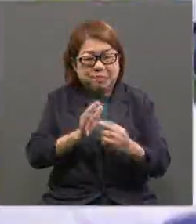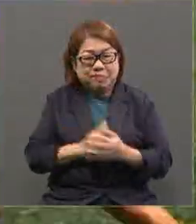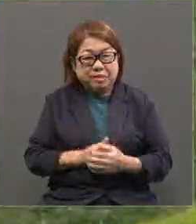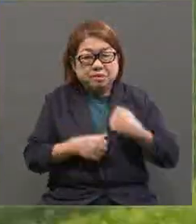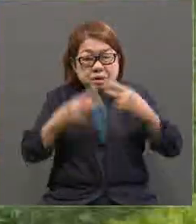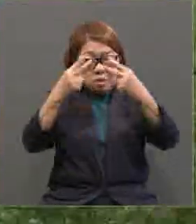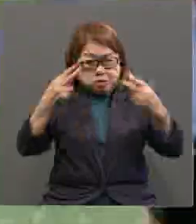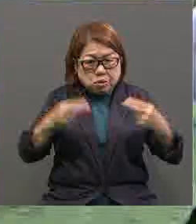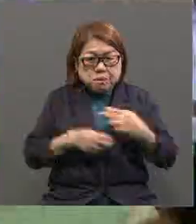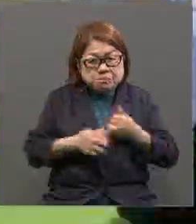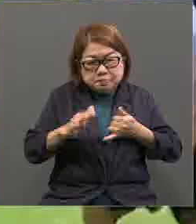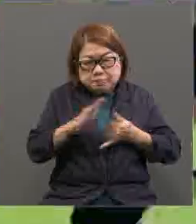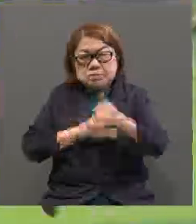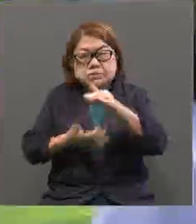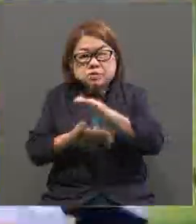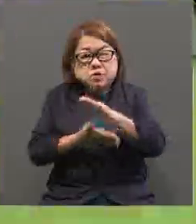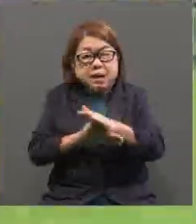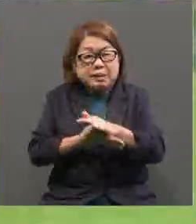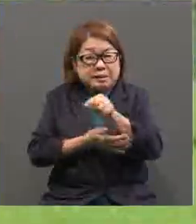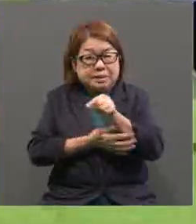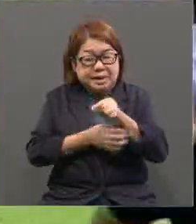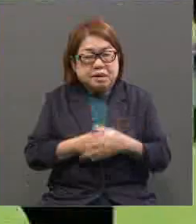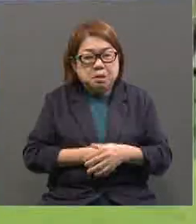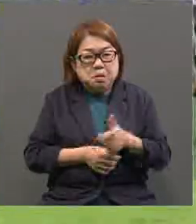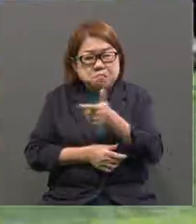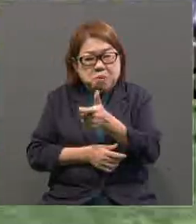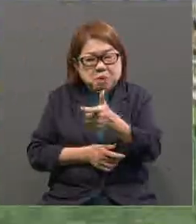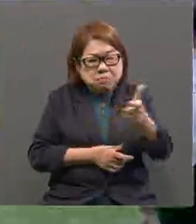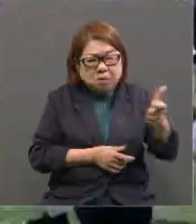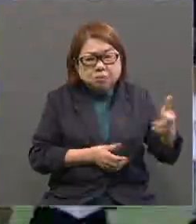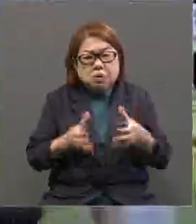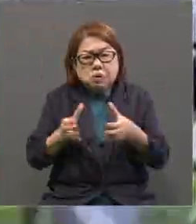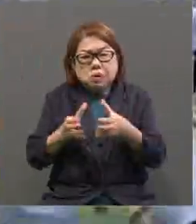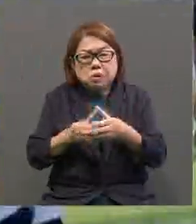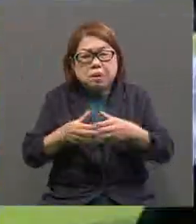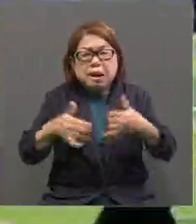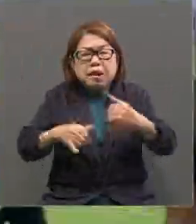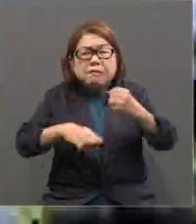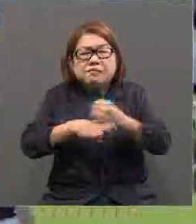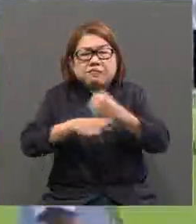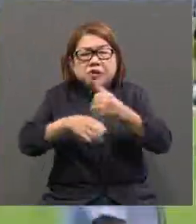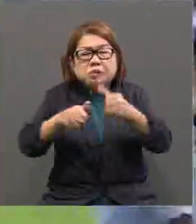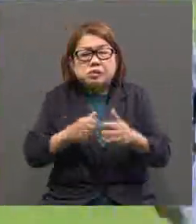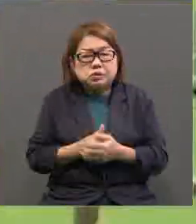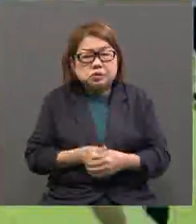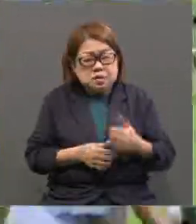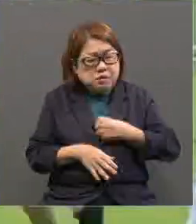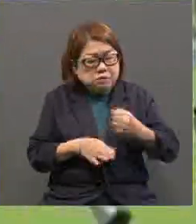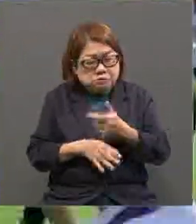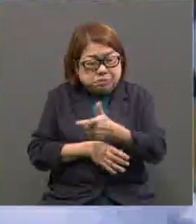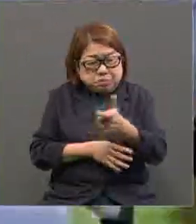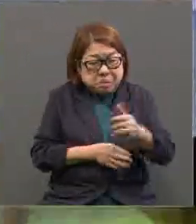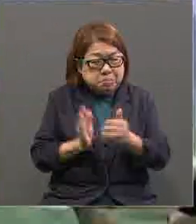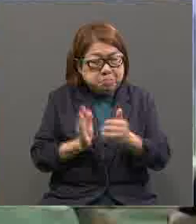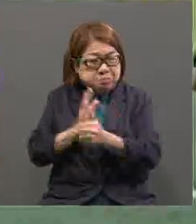ามีคนร้ายเนี่ยเข้ามาในสถานที่ที่กำหนดเอาไว้แล้วแล้วกราดยิงใส่กลุ่มผู้ฝึกซ้อมนะครับเพื่อให้ผู้ฝึกซ้อมใช้ทักษะที่อบรม